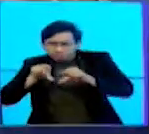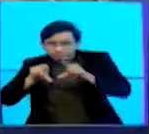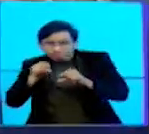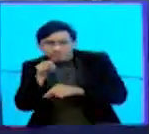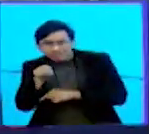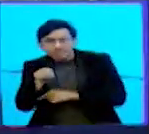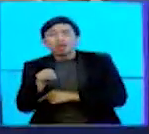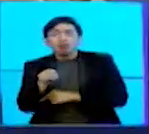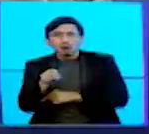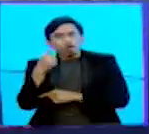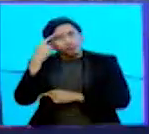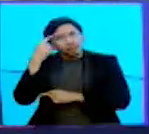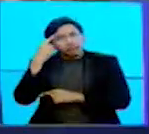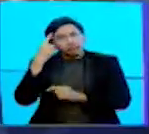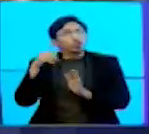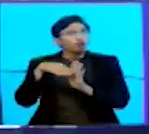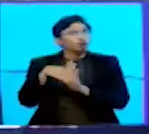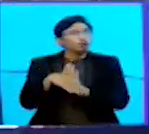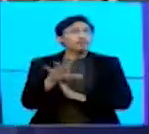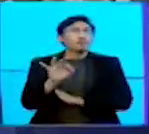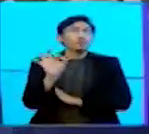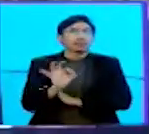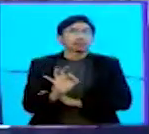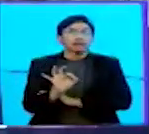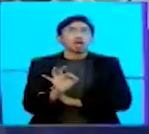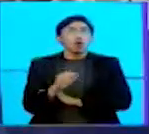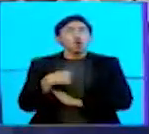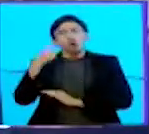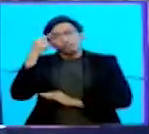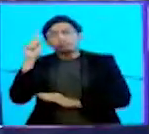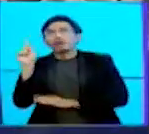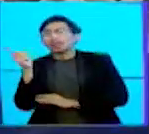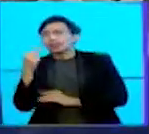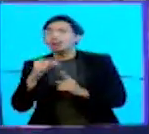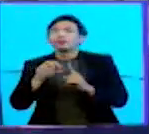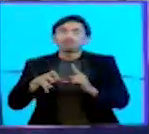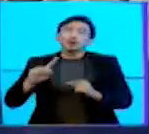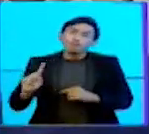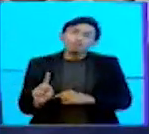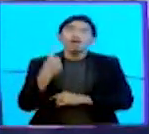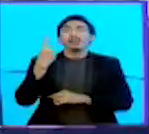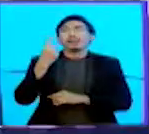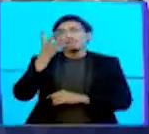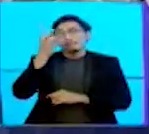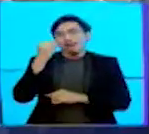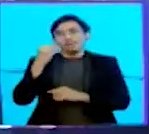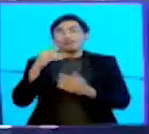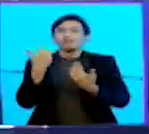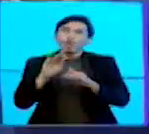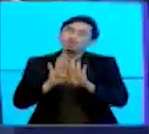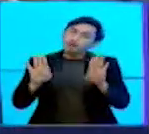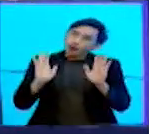37,8 ini kita sebenarnya sudah penilai dari provinsi kita sudah level 3 hasilnya Mal boleh dibuka tapi dengan